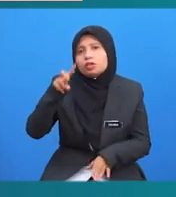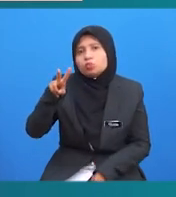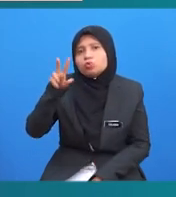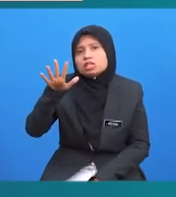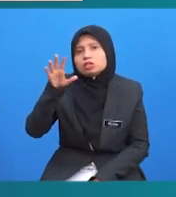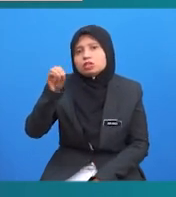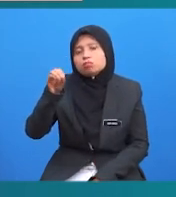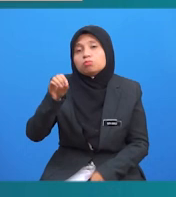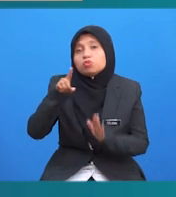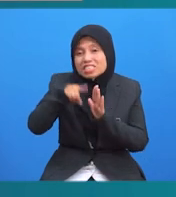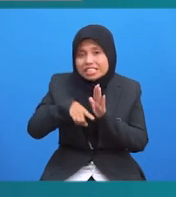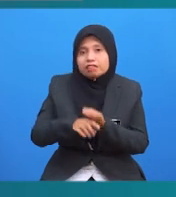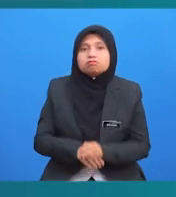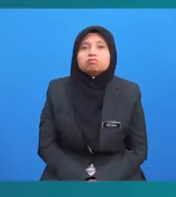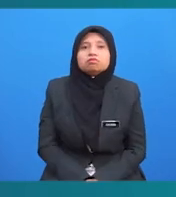1/250 saat.